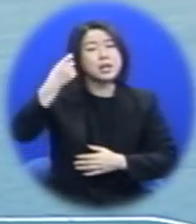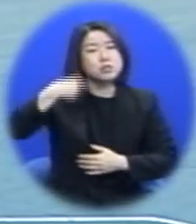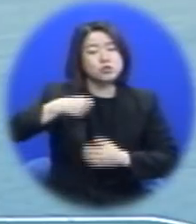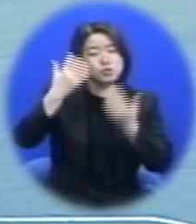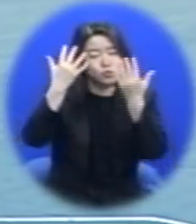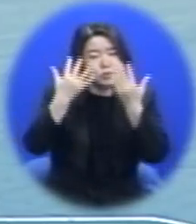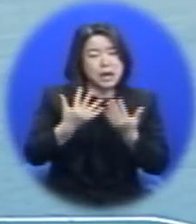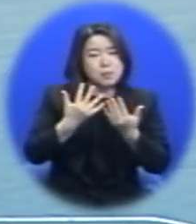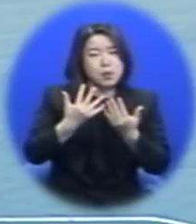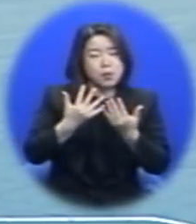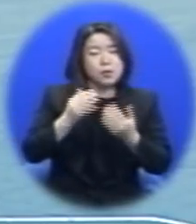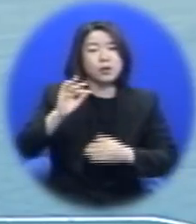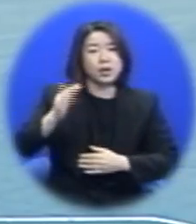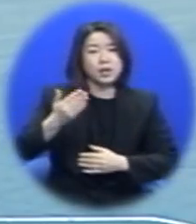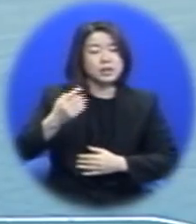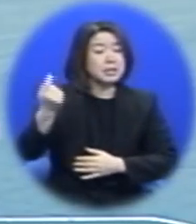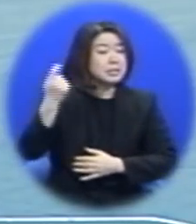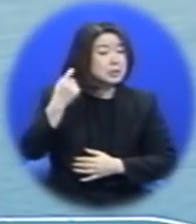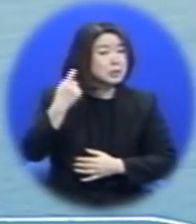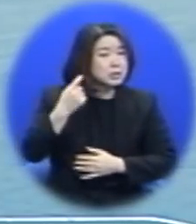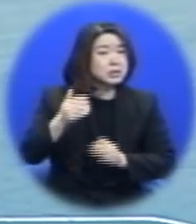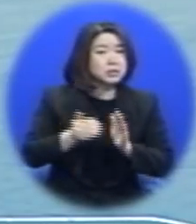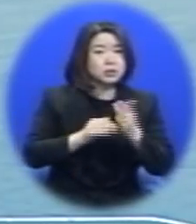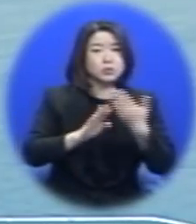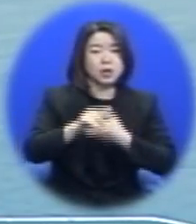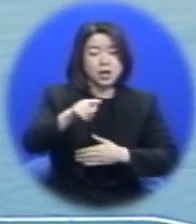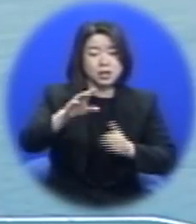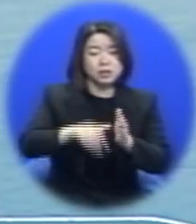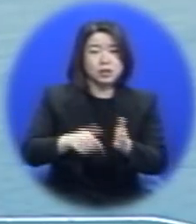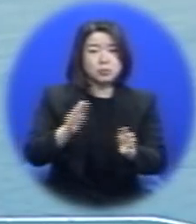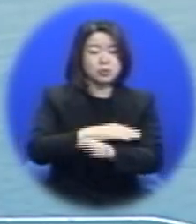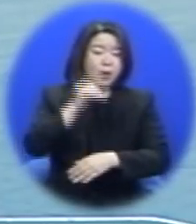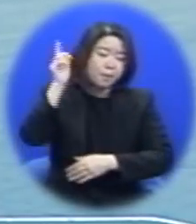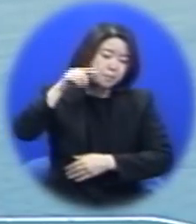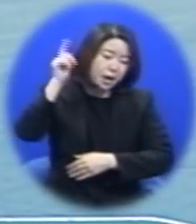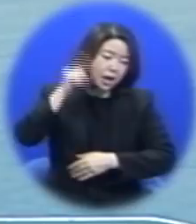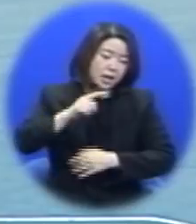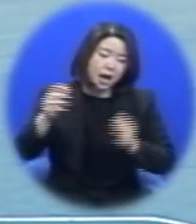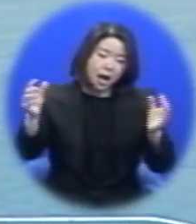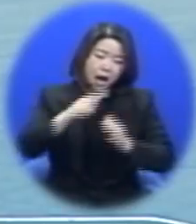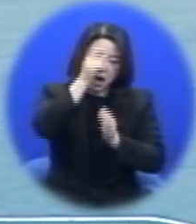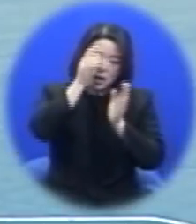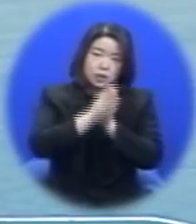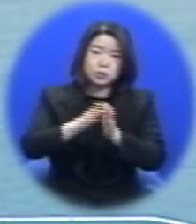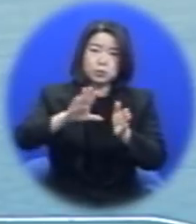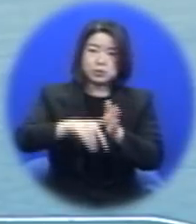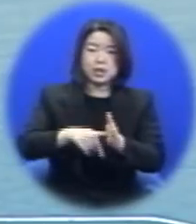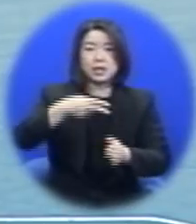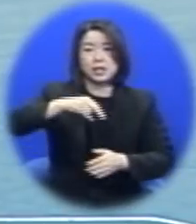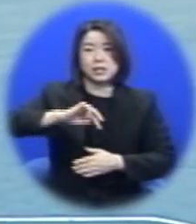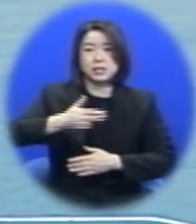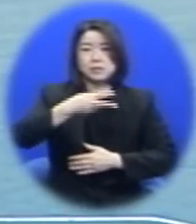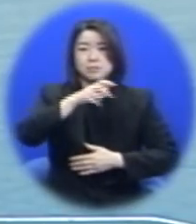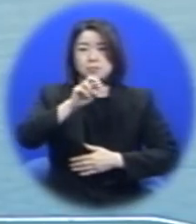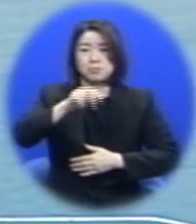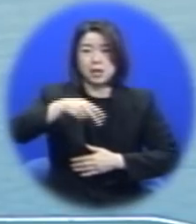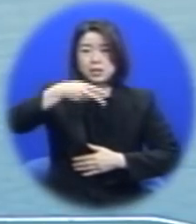감옥에서 살아야 되는 소식을 듣고 그때부터 매일 저녁 합심 기도 때마다 신 마띠아 선교사님의